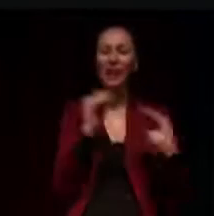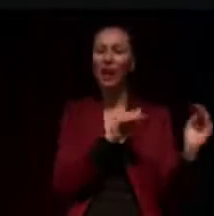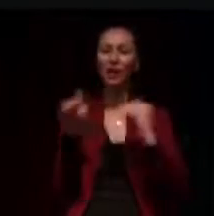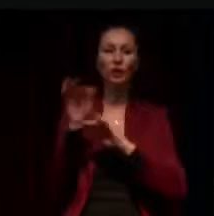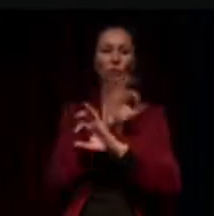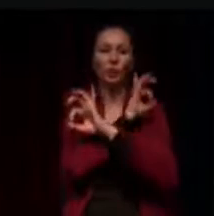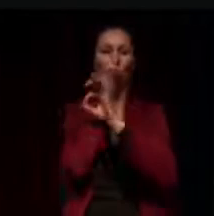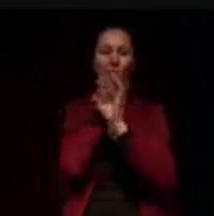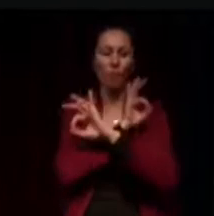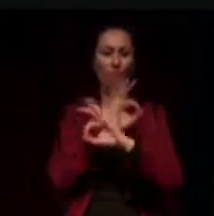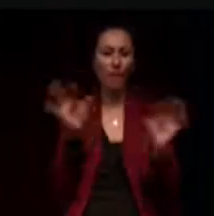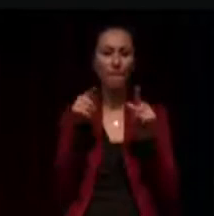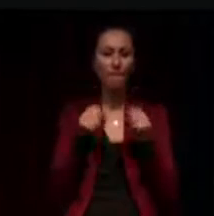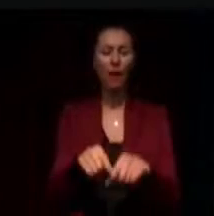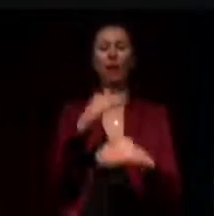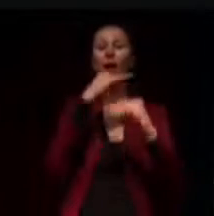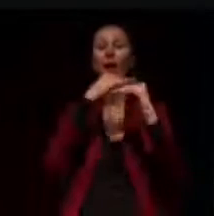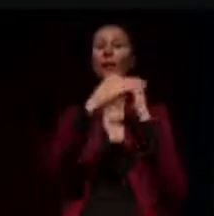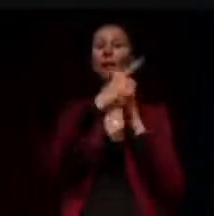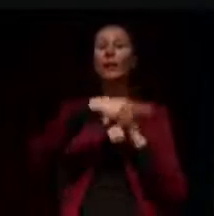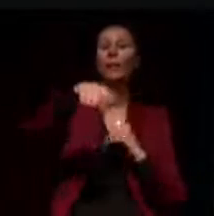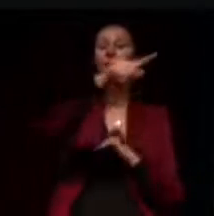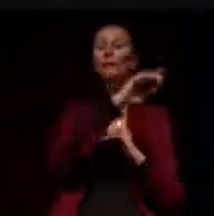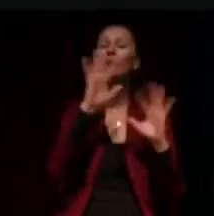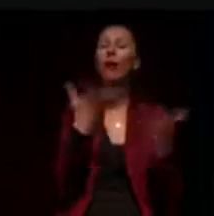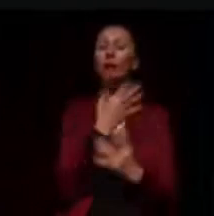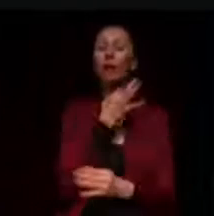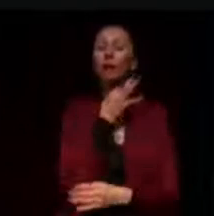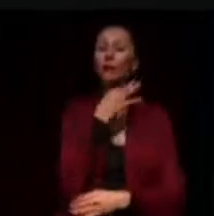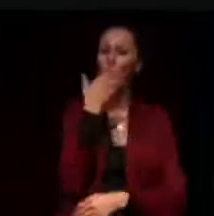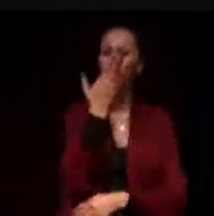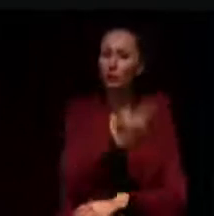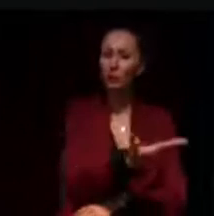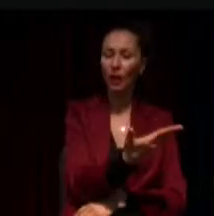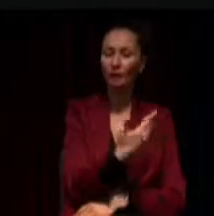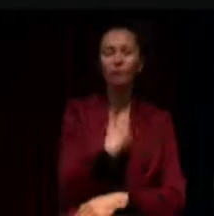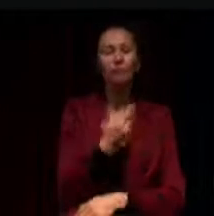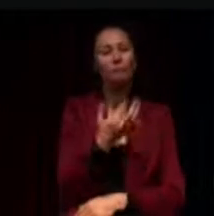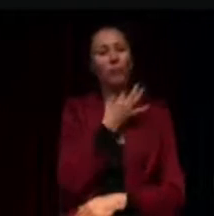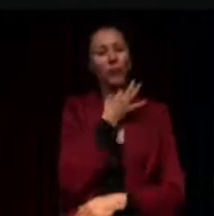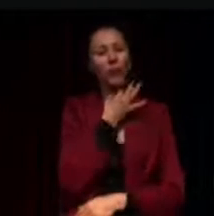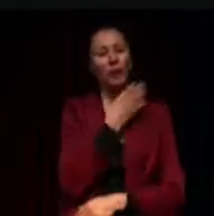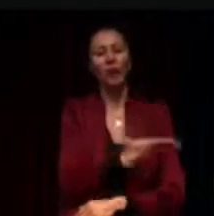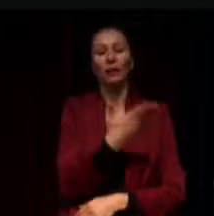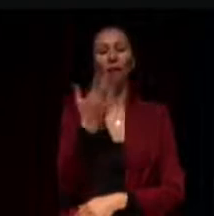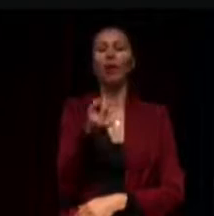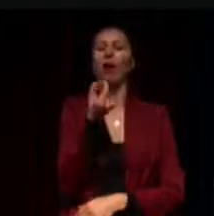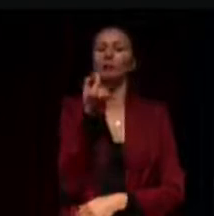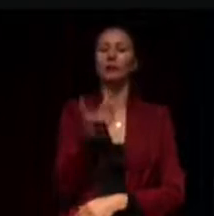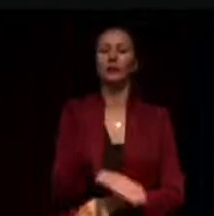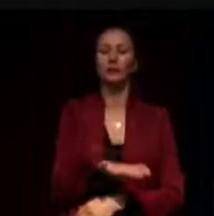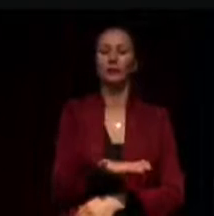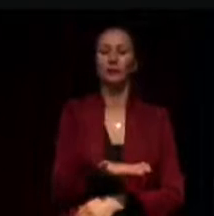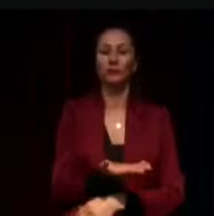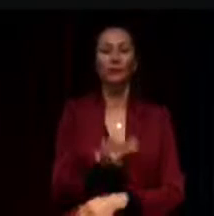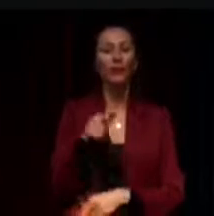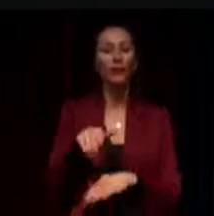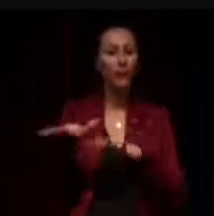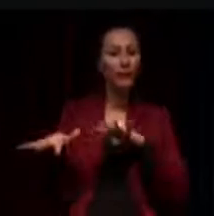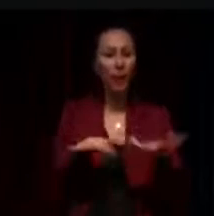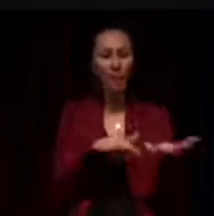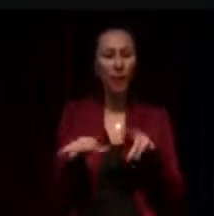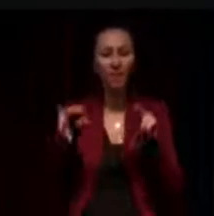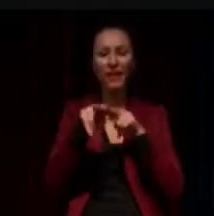örneği gösterdi. Halkımıza ne kadar teşekkür etsek, minnet duysak azdır.